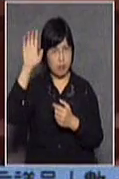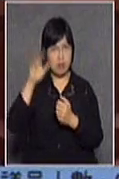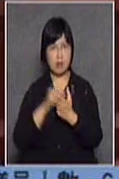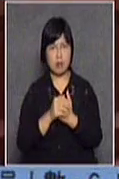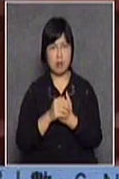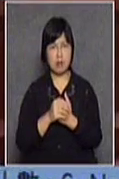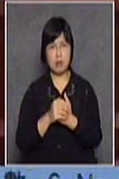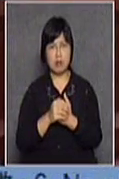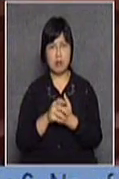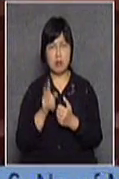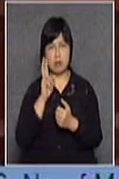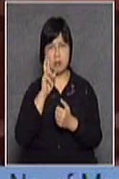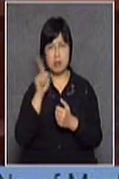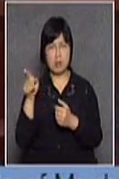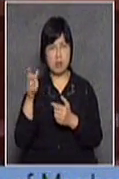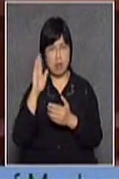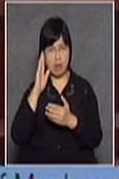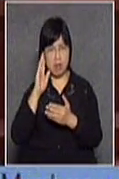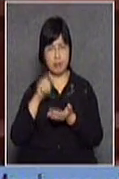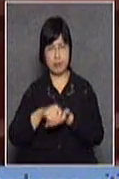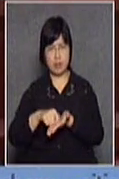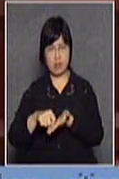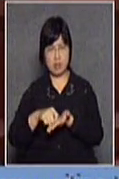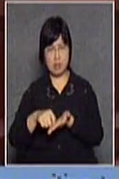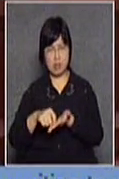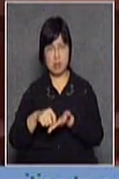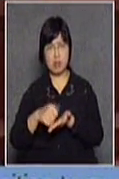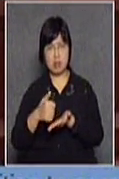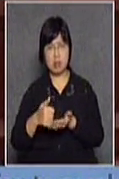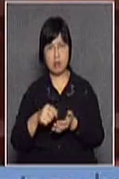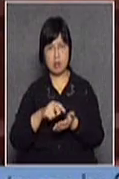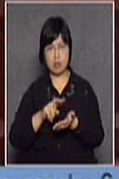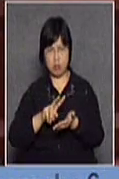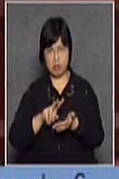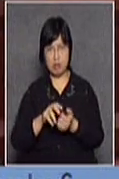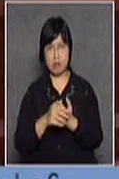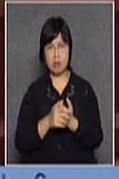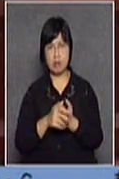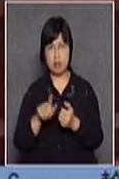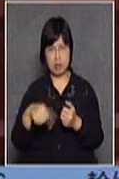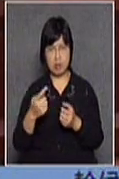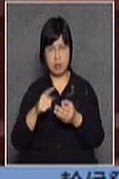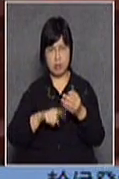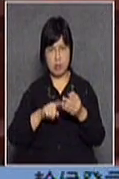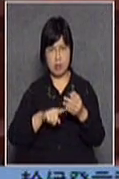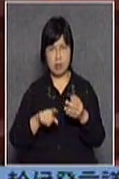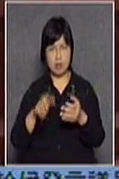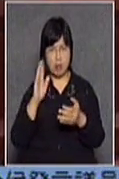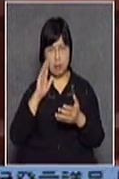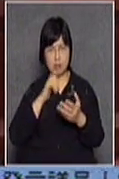如戴先生文章裏面所講的。另外戴先生在